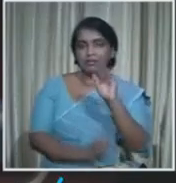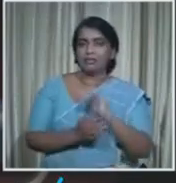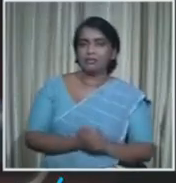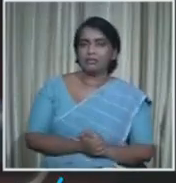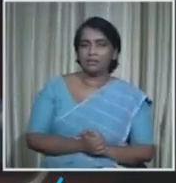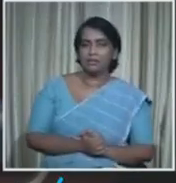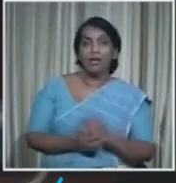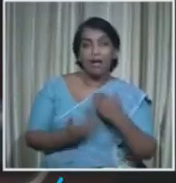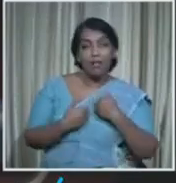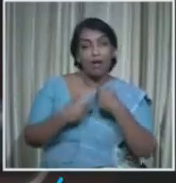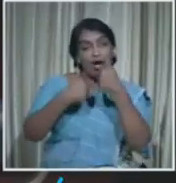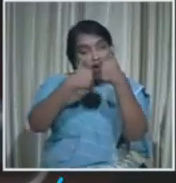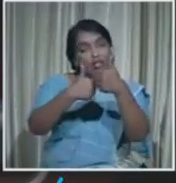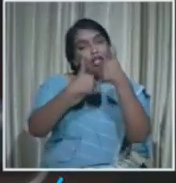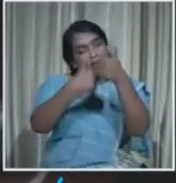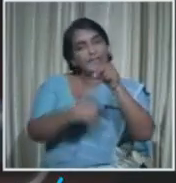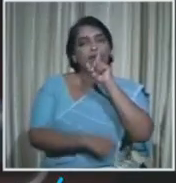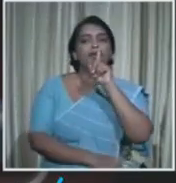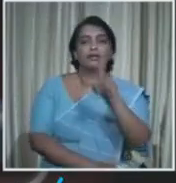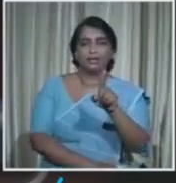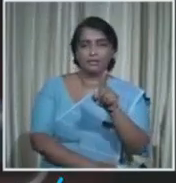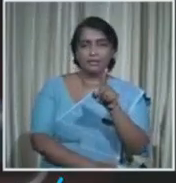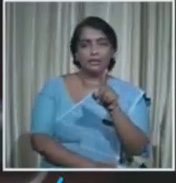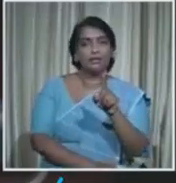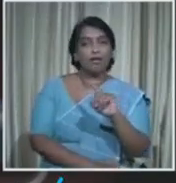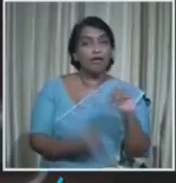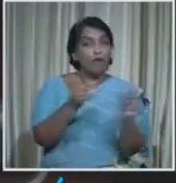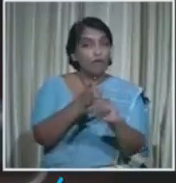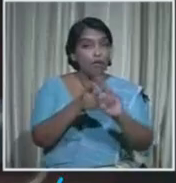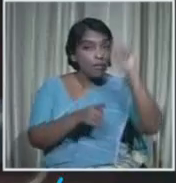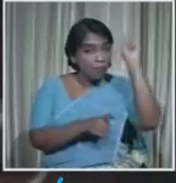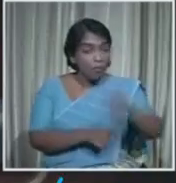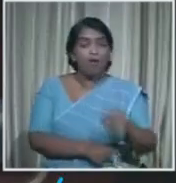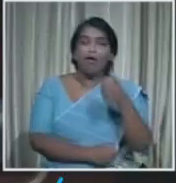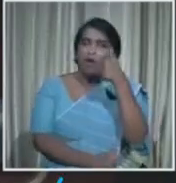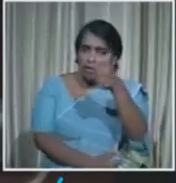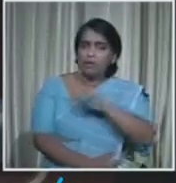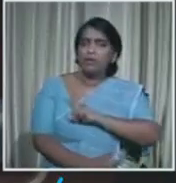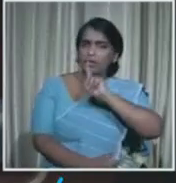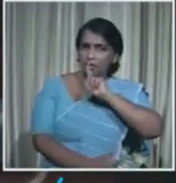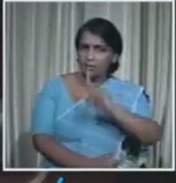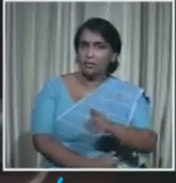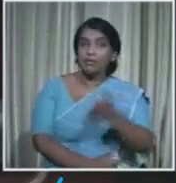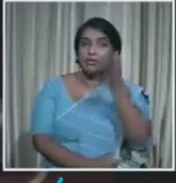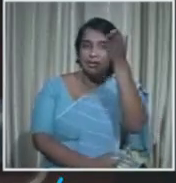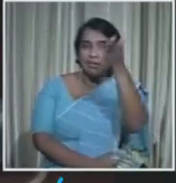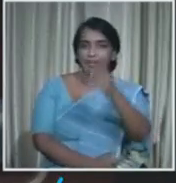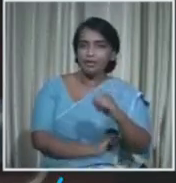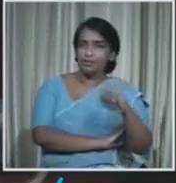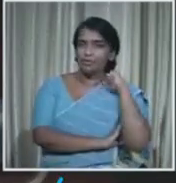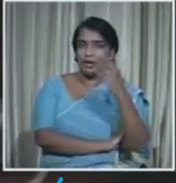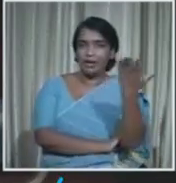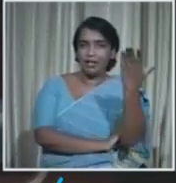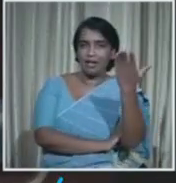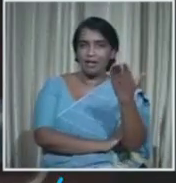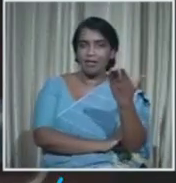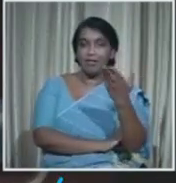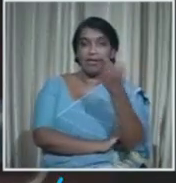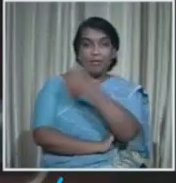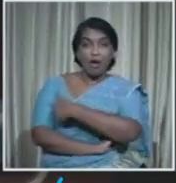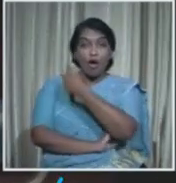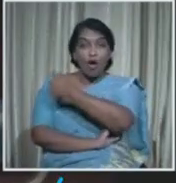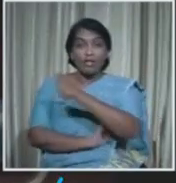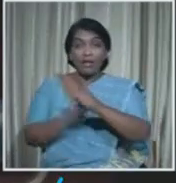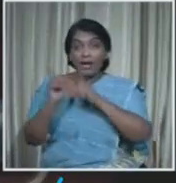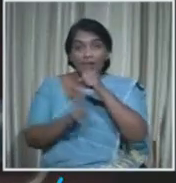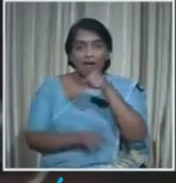අපි හොඳ දෙයට හොඳයි කියනවා යුද ජයග්‍රහණය හොඳයි කියනවා තමුන්නාසයට කොන්දක් නැ මේ පැත්තෙන් උණු හොඳ දේවල් කතා